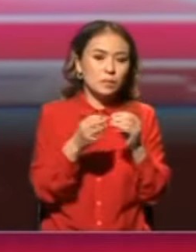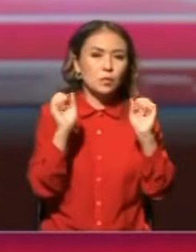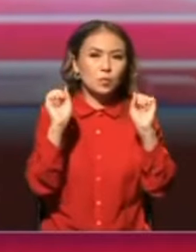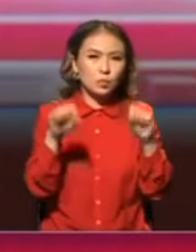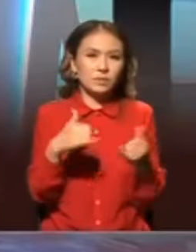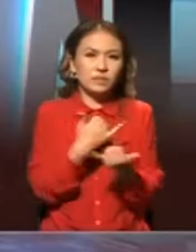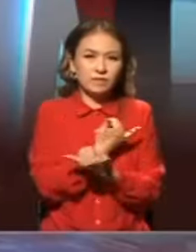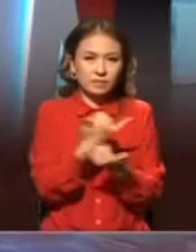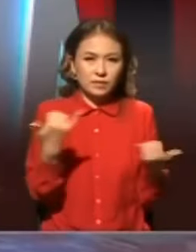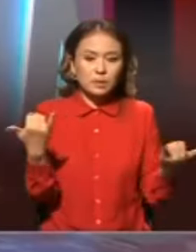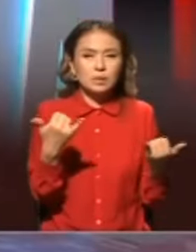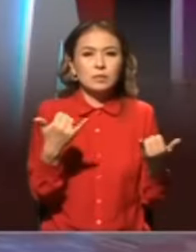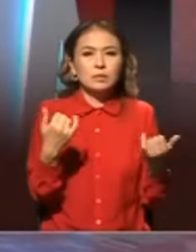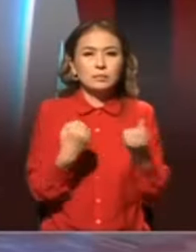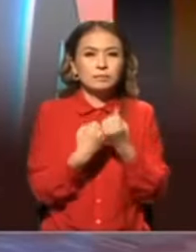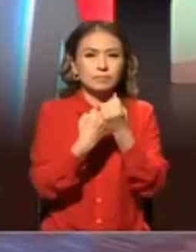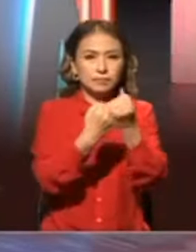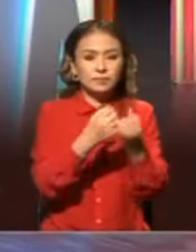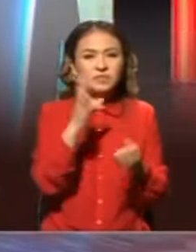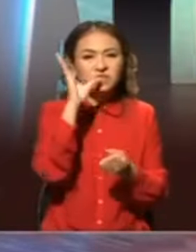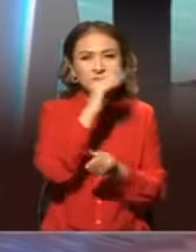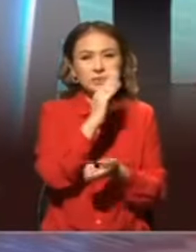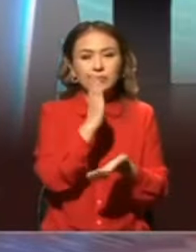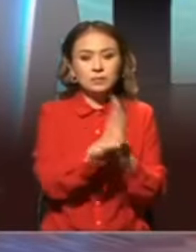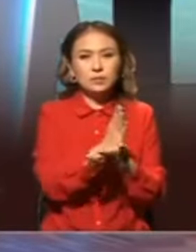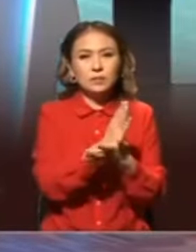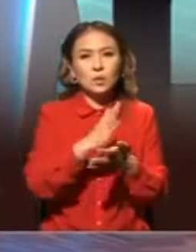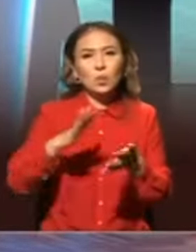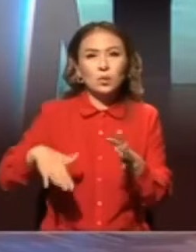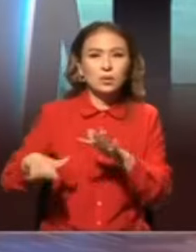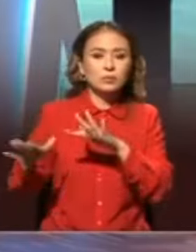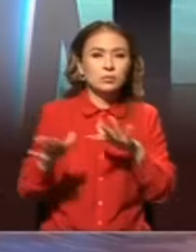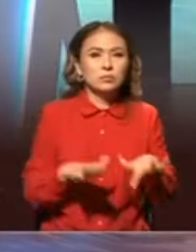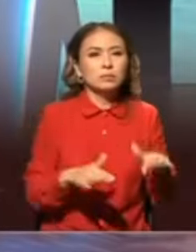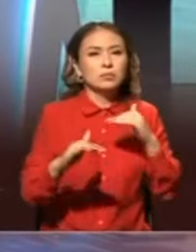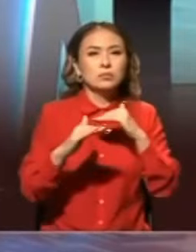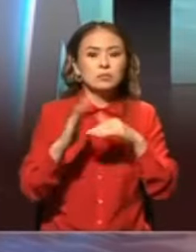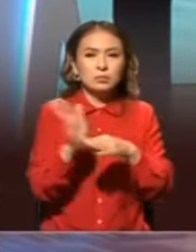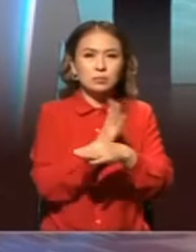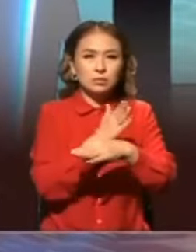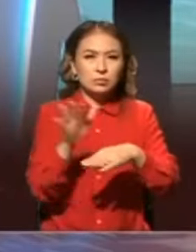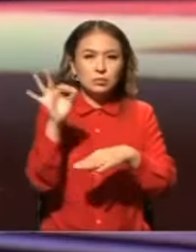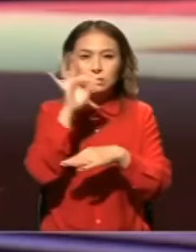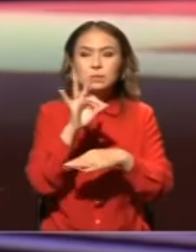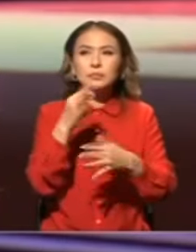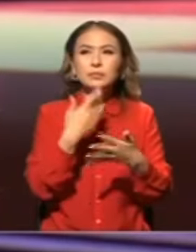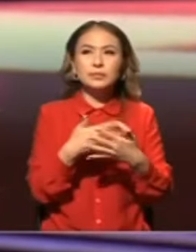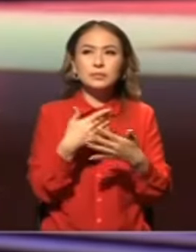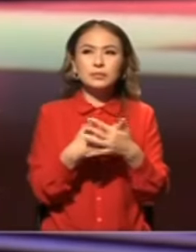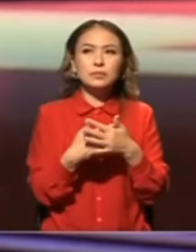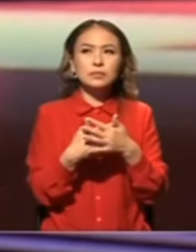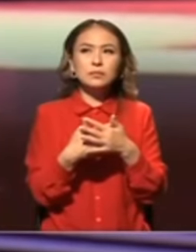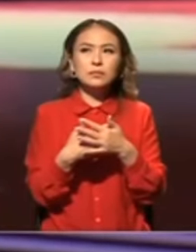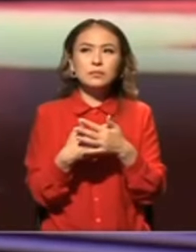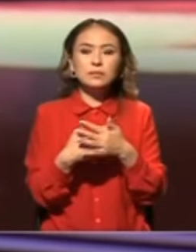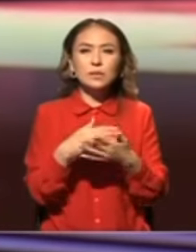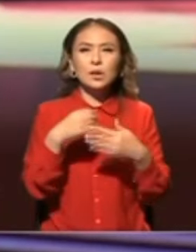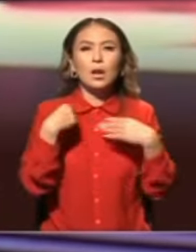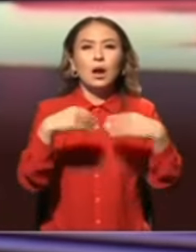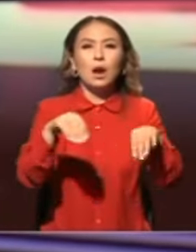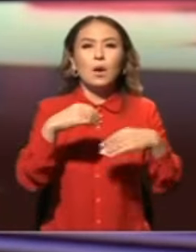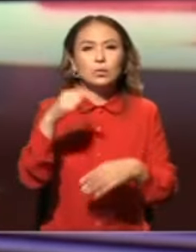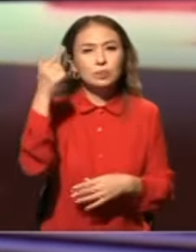Ол барлығы оған қол жеткізуге мүмкіндігі бар. Одан кейін мынау жеке қосалқы шаруашылықтар туралы айтып жатырмыз ғой. Енді мынау